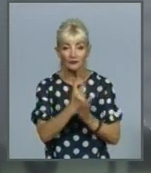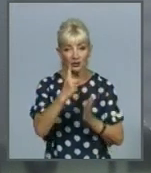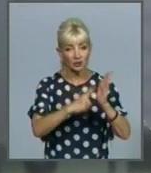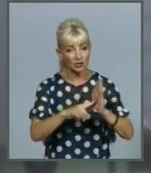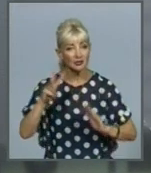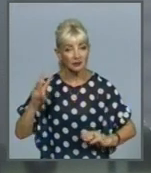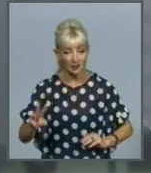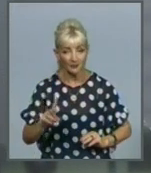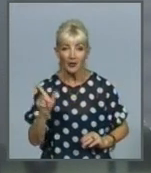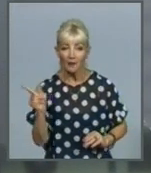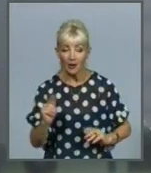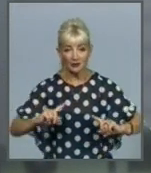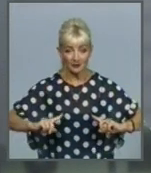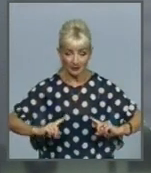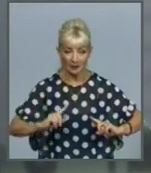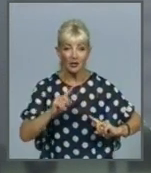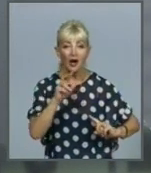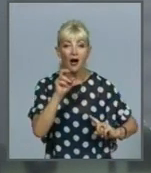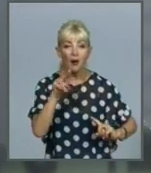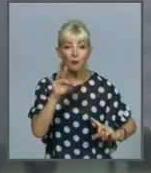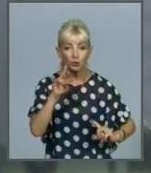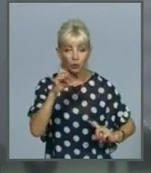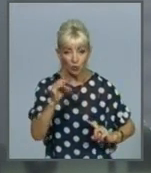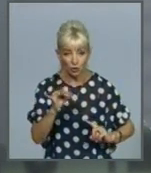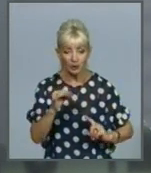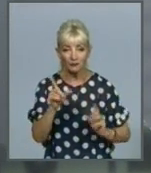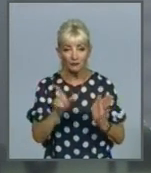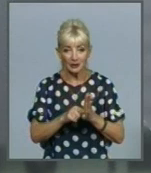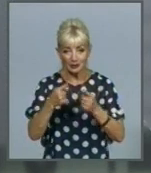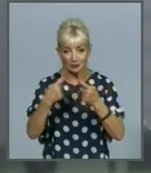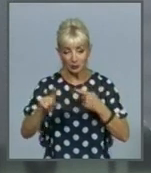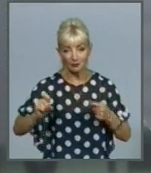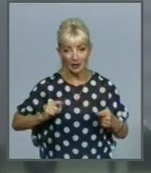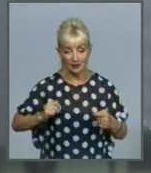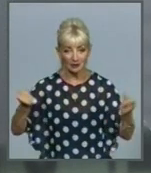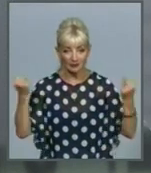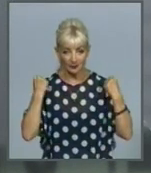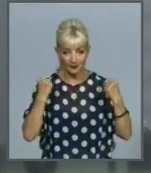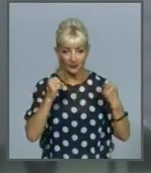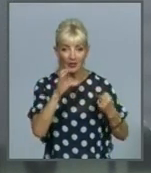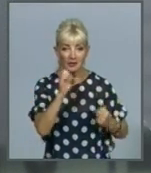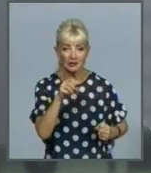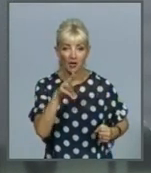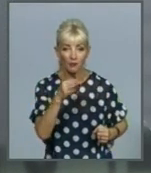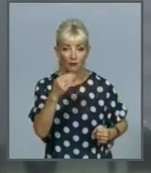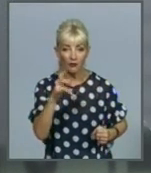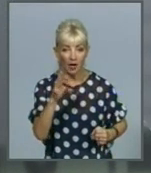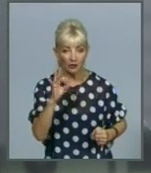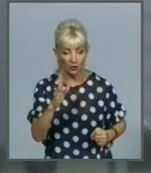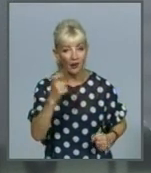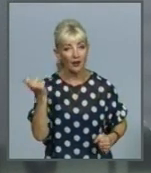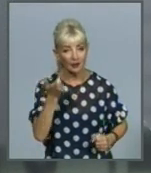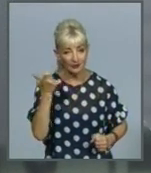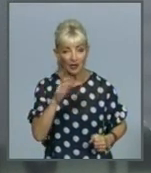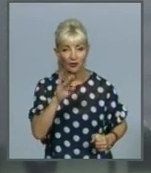2-6-3. В парный финал Артем Подорожный вышел вместе с другим одесским теннисистом Германом Самофаловым. Харьковчанка